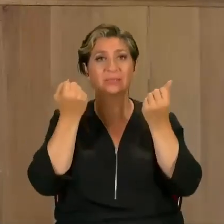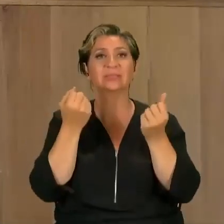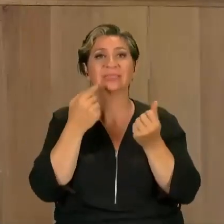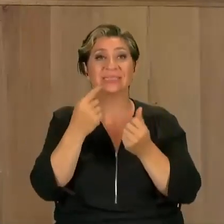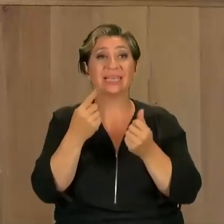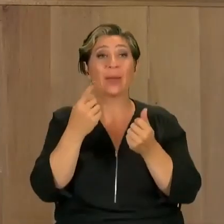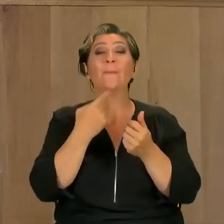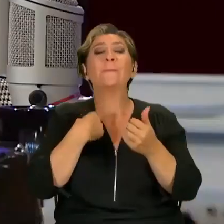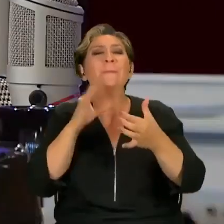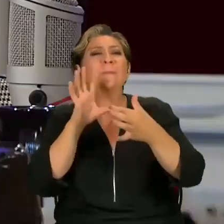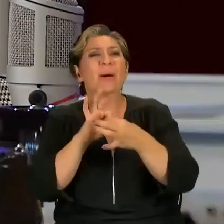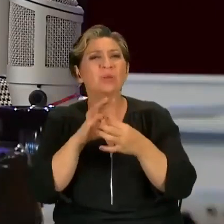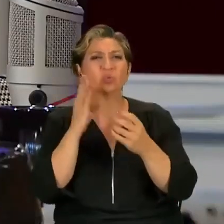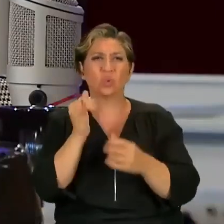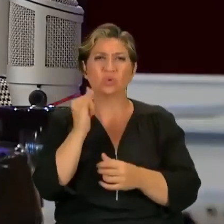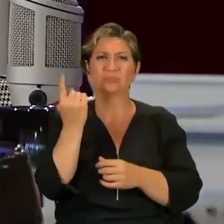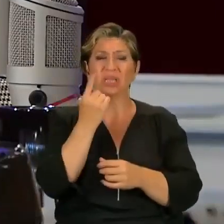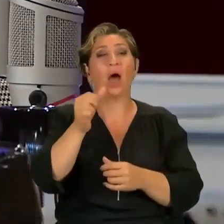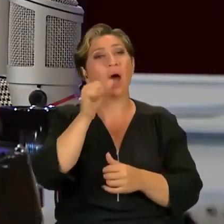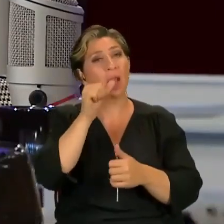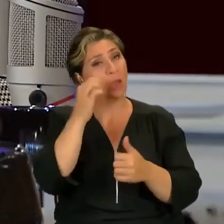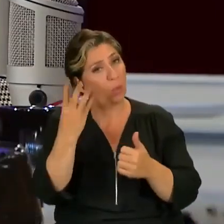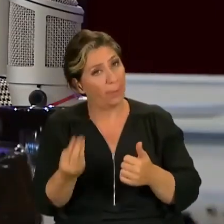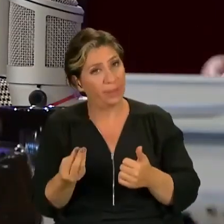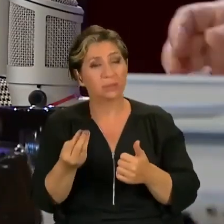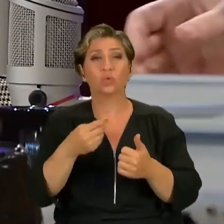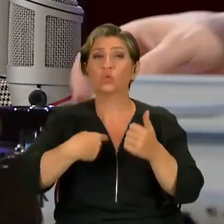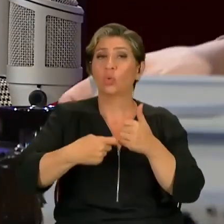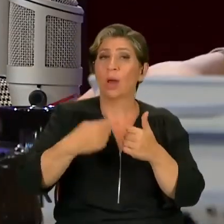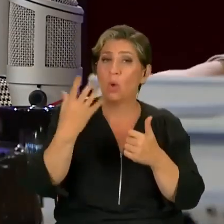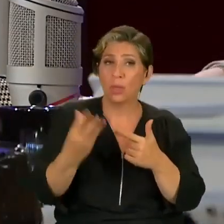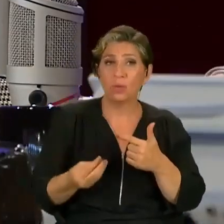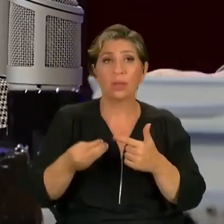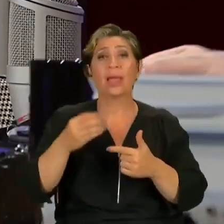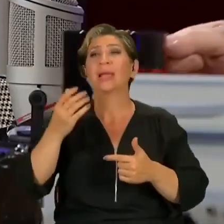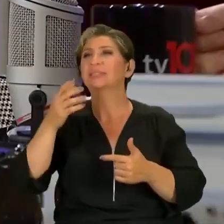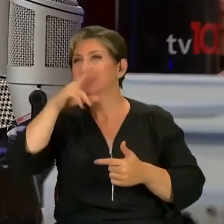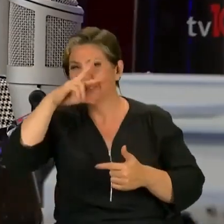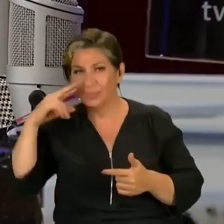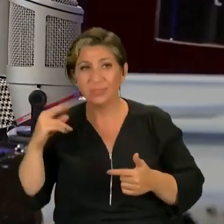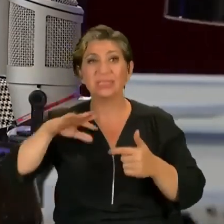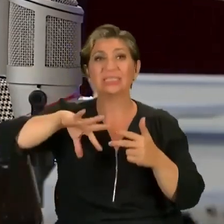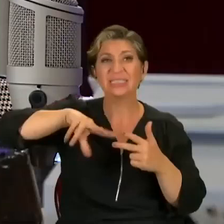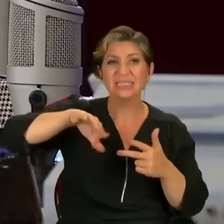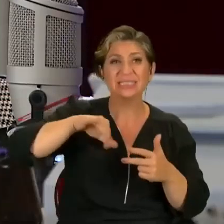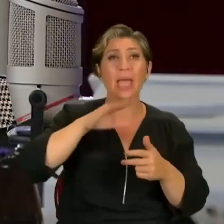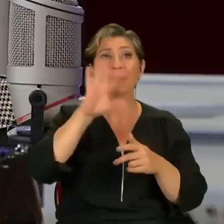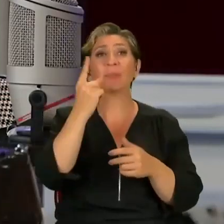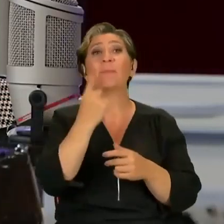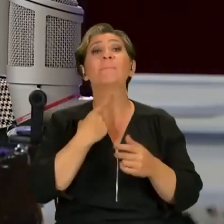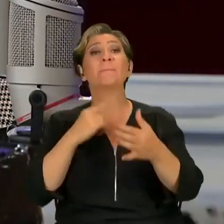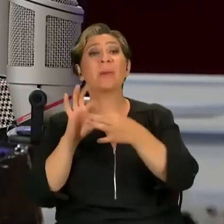diye dua ediyorum. Bağımlılık kötü bir şey. Bu alkol de olsa, kumar da olsa, hovardalık da, hırsızlık da, hepsi